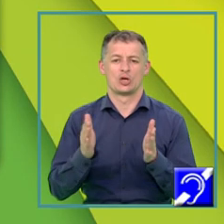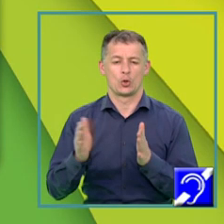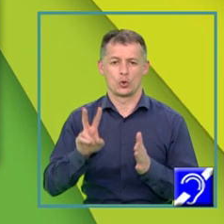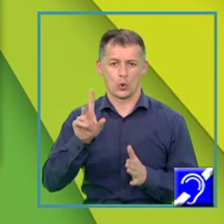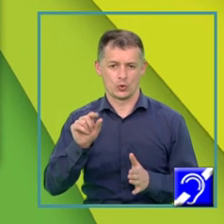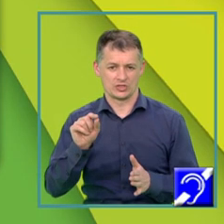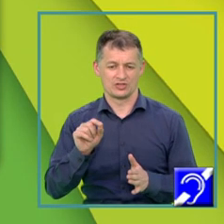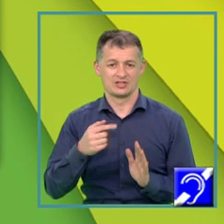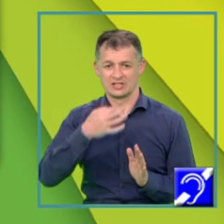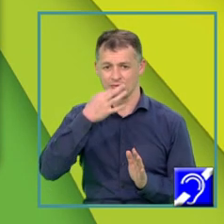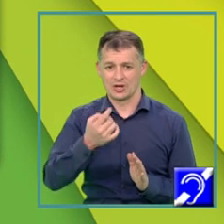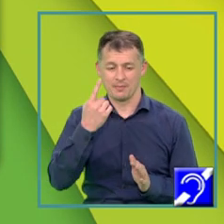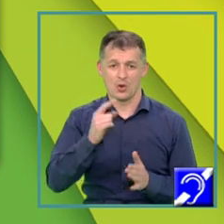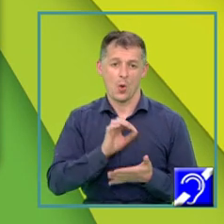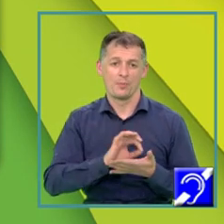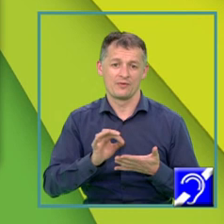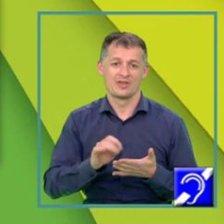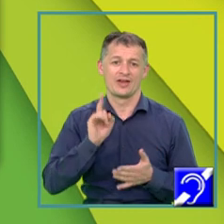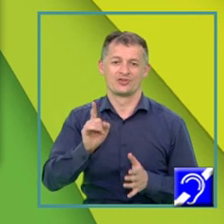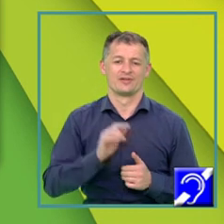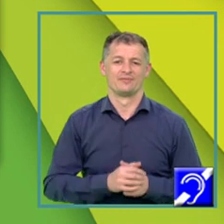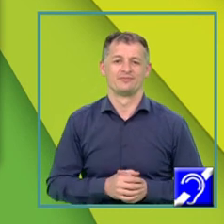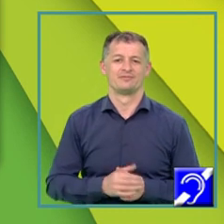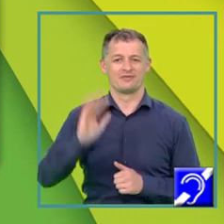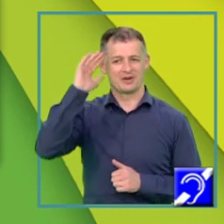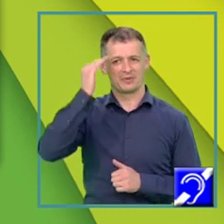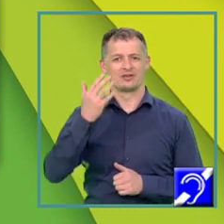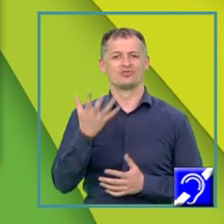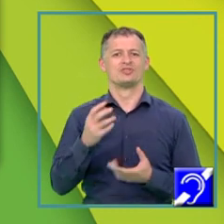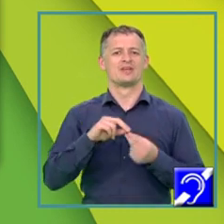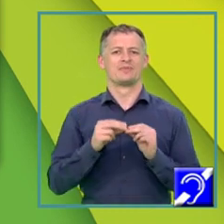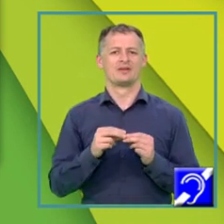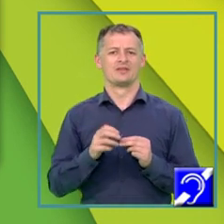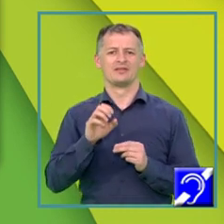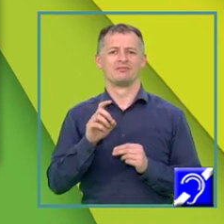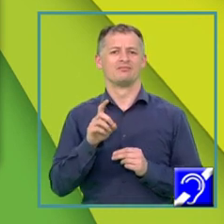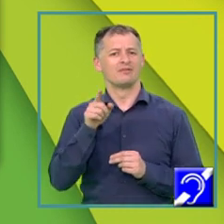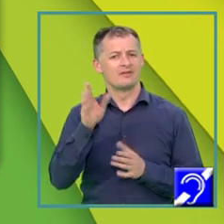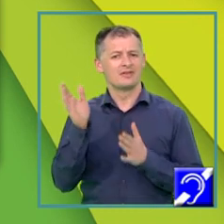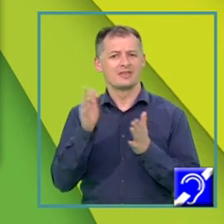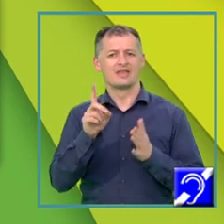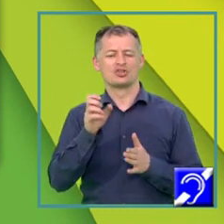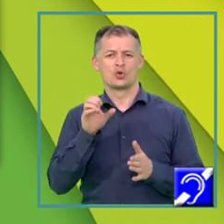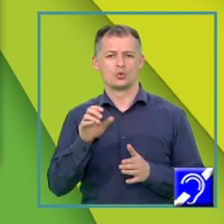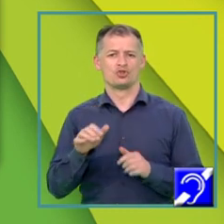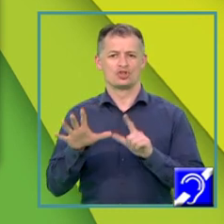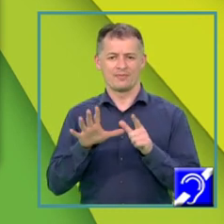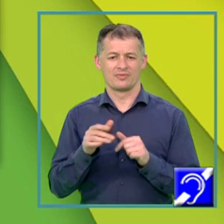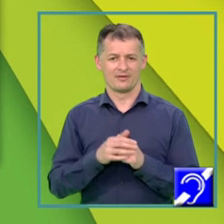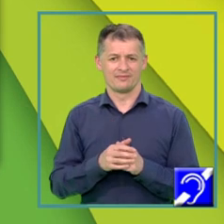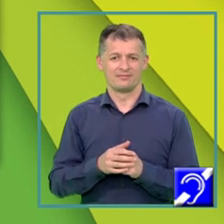prezentăm o prevedere a acesteia. Vă reamintesc ce înseamnă deceniul 7 din secolul 20. De